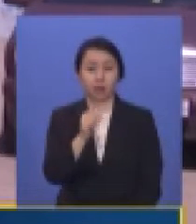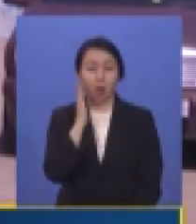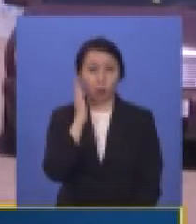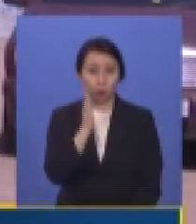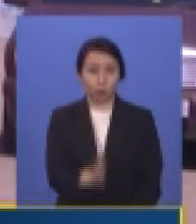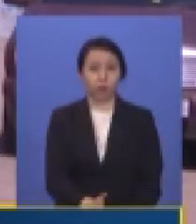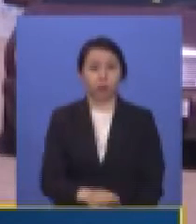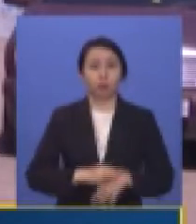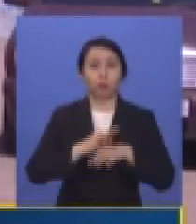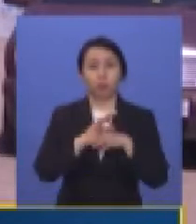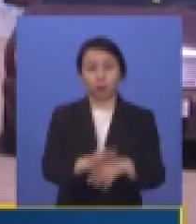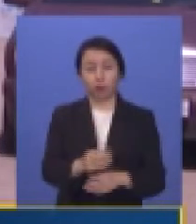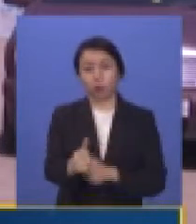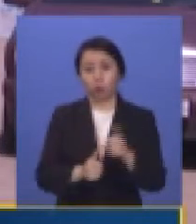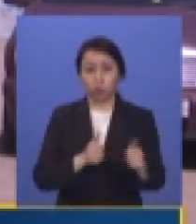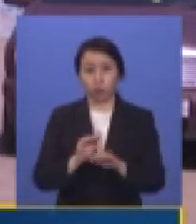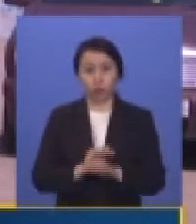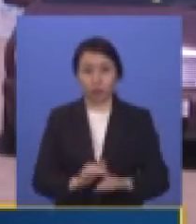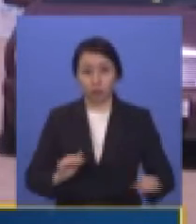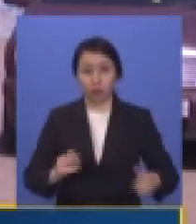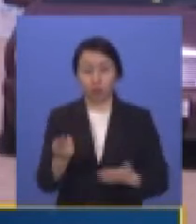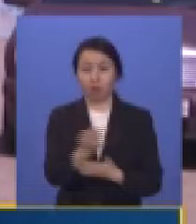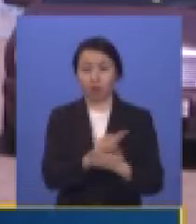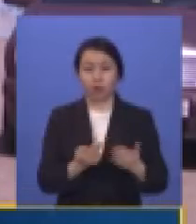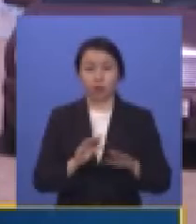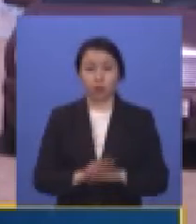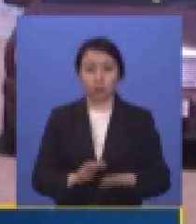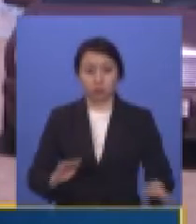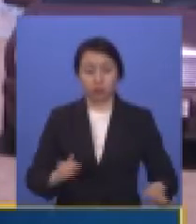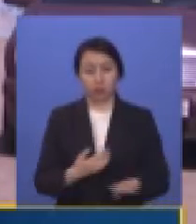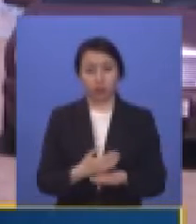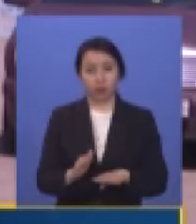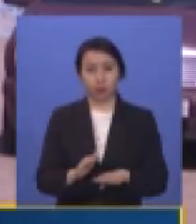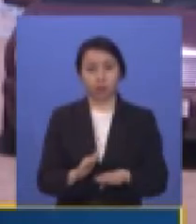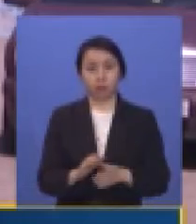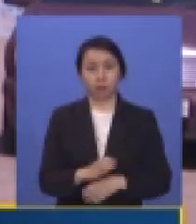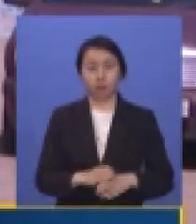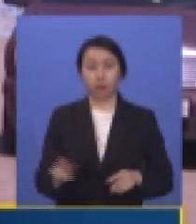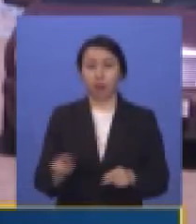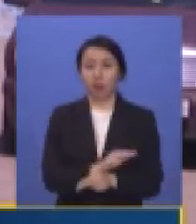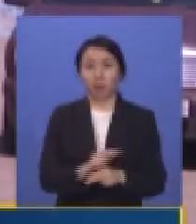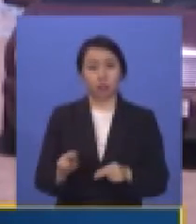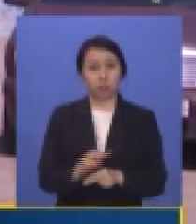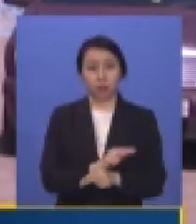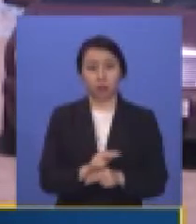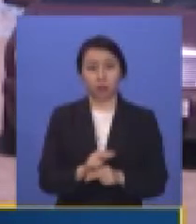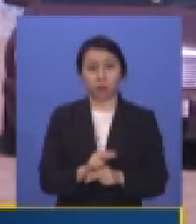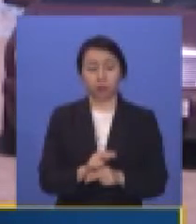будет проведен конкурс детского рисунка. То есть дети, в отделе, находящиеся у нас в отделении на лечении,